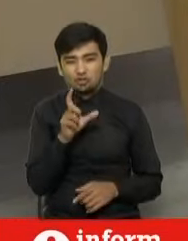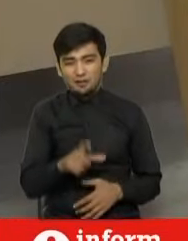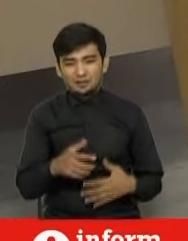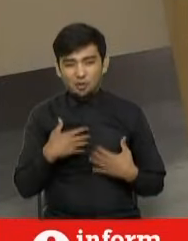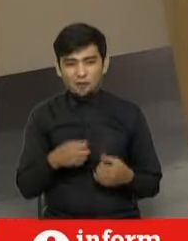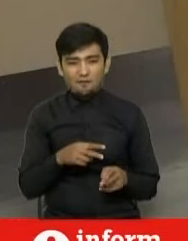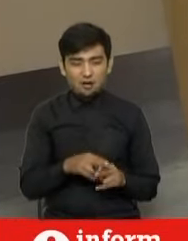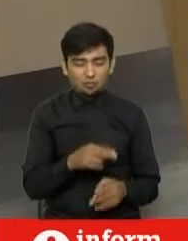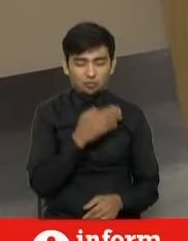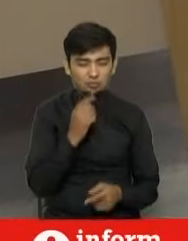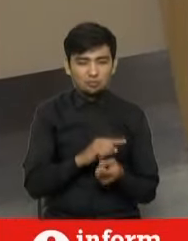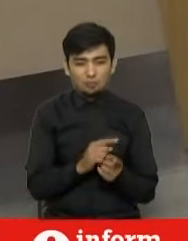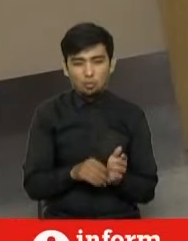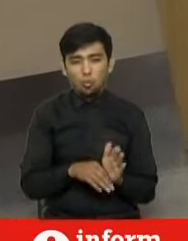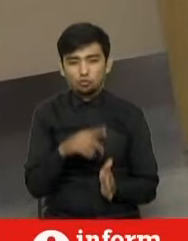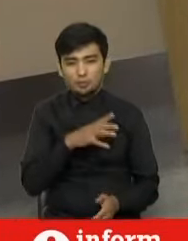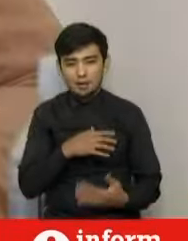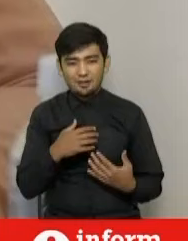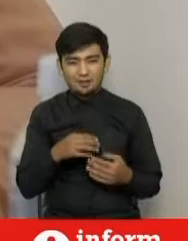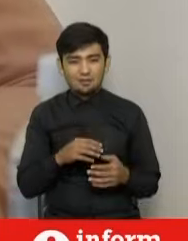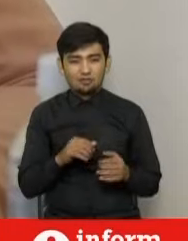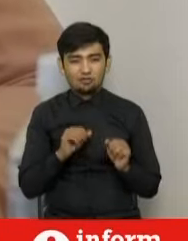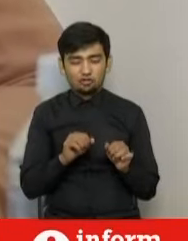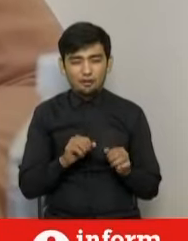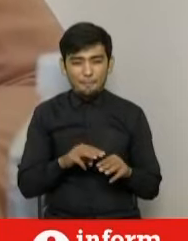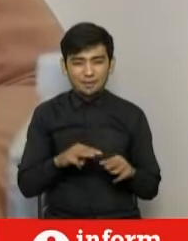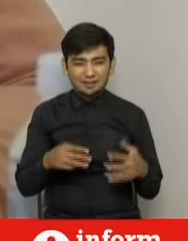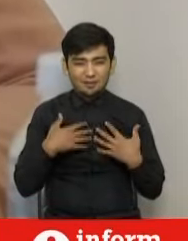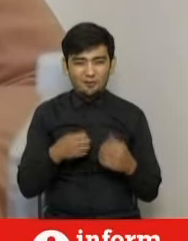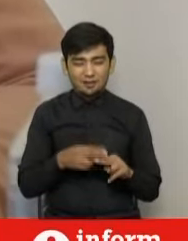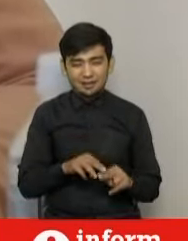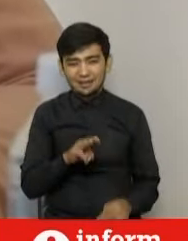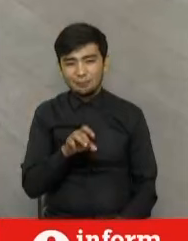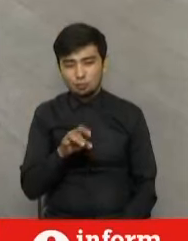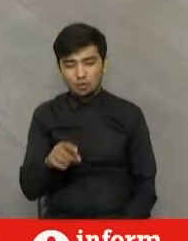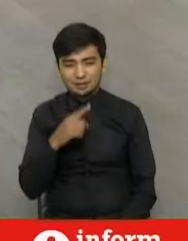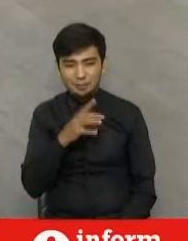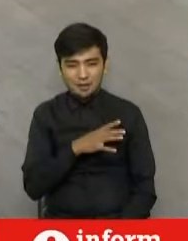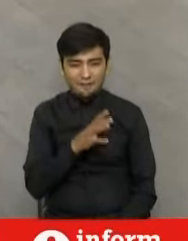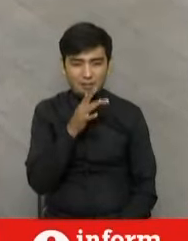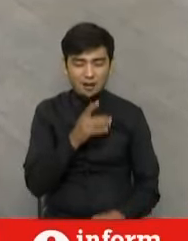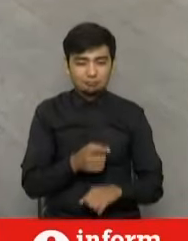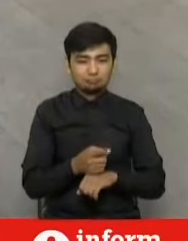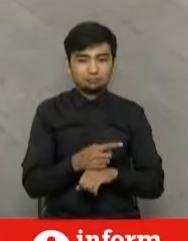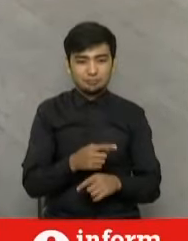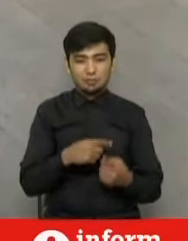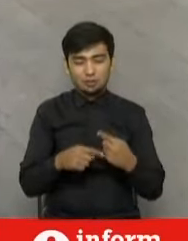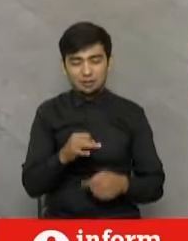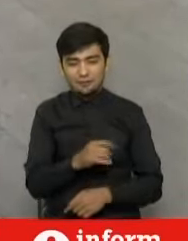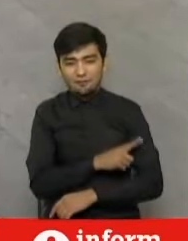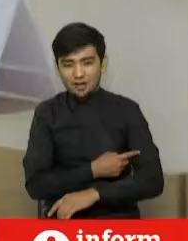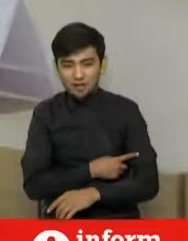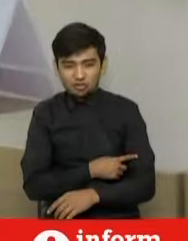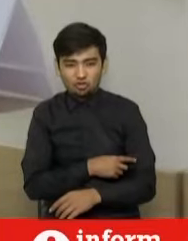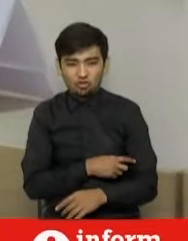Мысалы, денсаулық сақтау вице-министрі Тимур Султанғазиевтің айтуынша, уақыт белдеуі жаңарғаннан кейін дәрігерлердің көмегіне жүгінетіндер